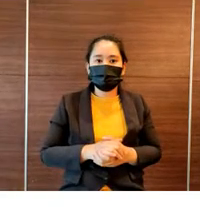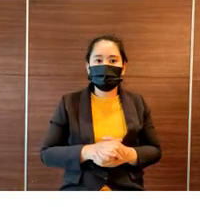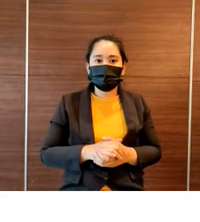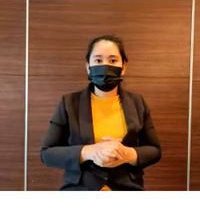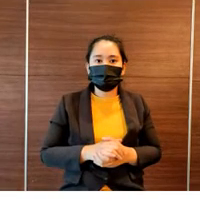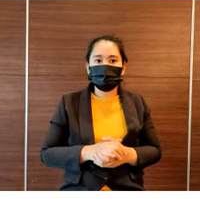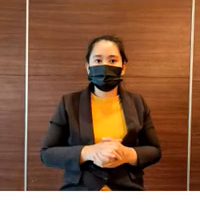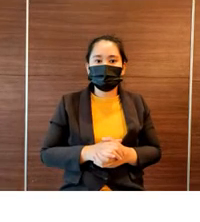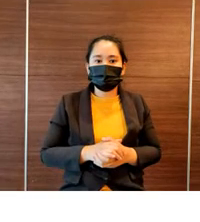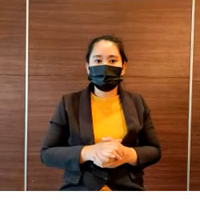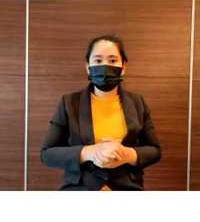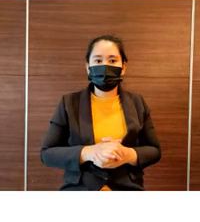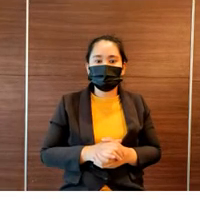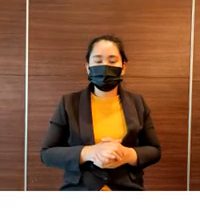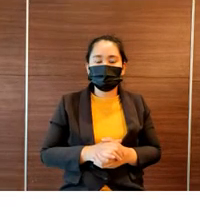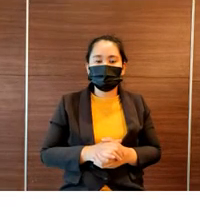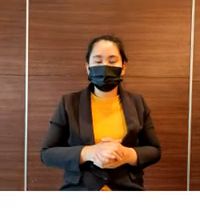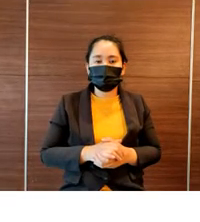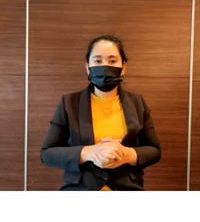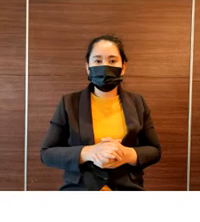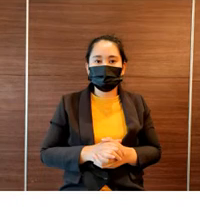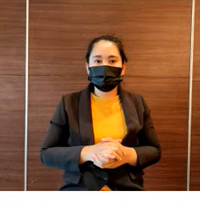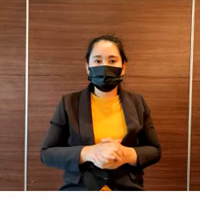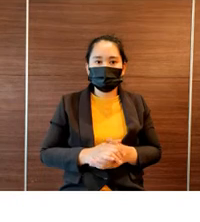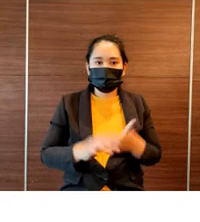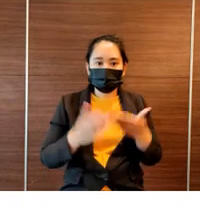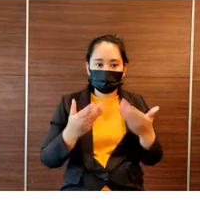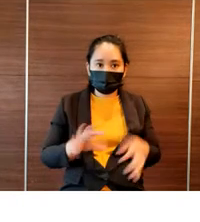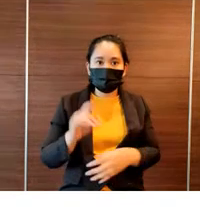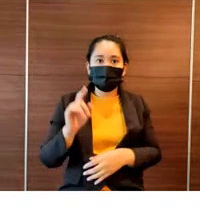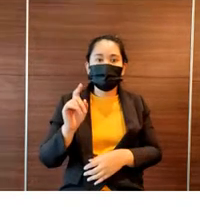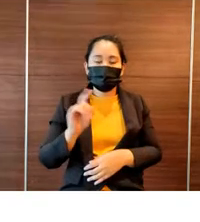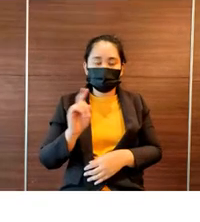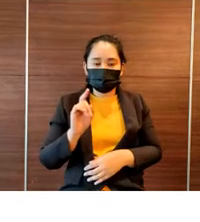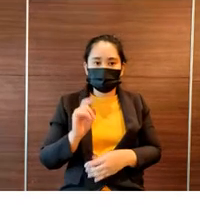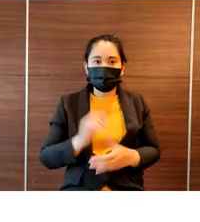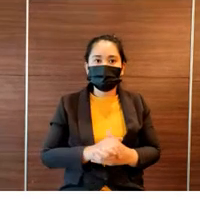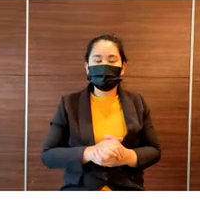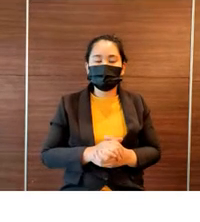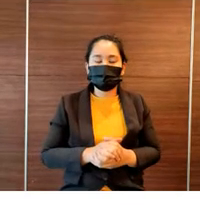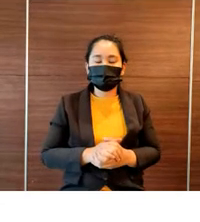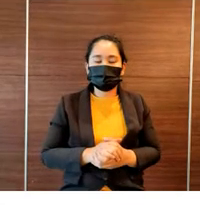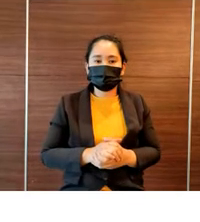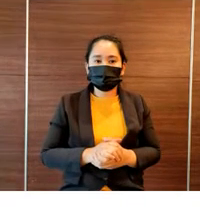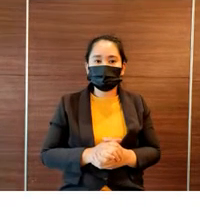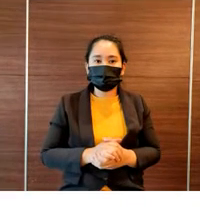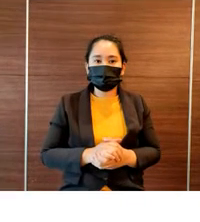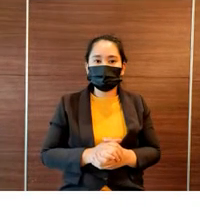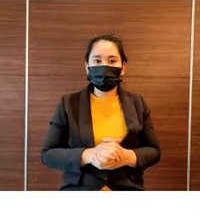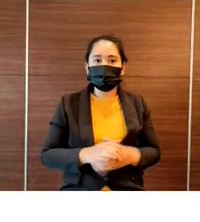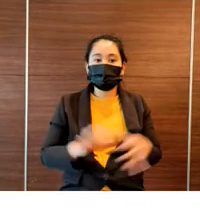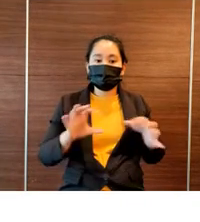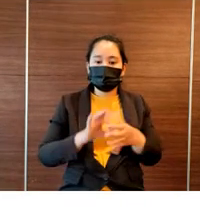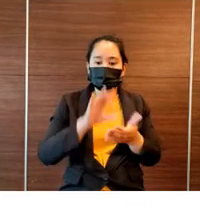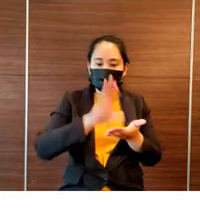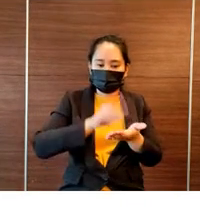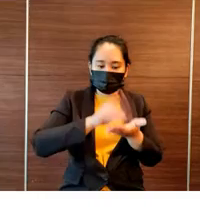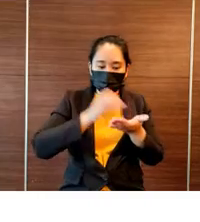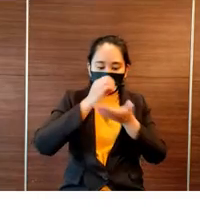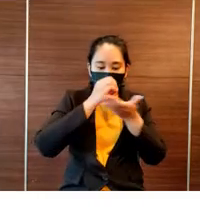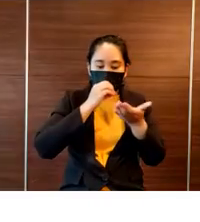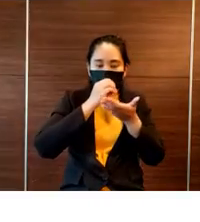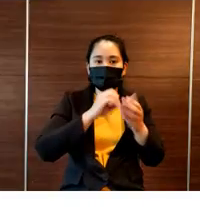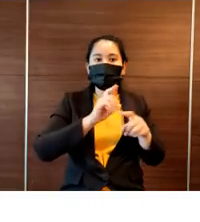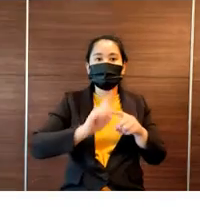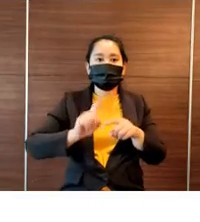ในกลุ่ม MSMTG ดังนั้นการผลักดันในเรื่องของการทำเรื่องการใช้สารเสพติดในกลุ่ม